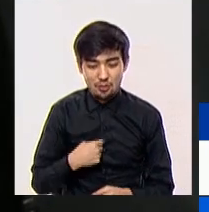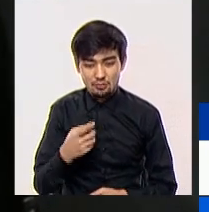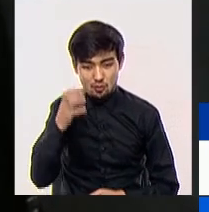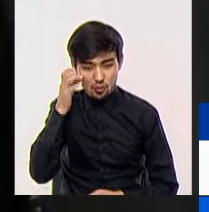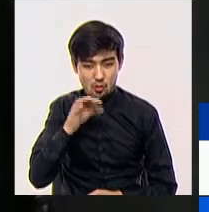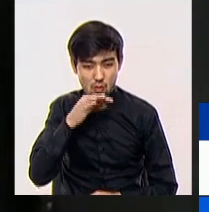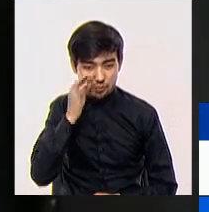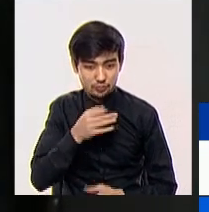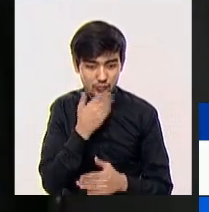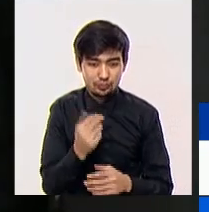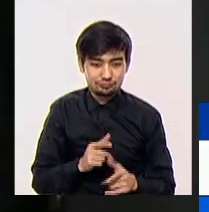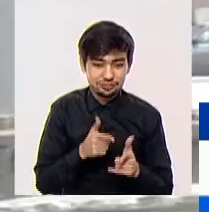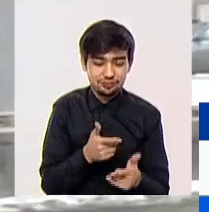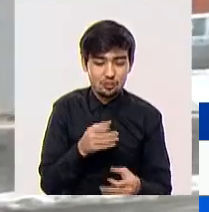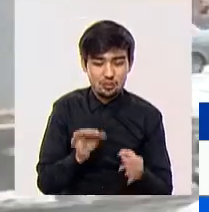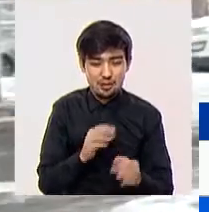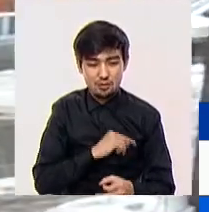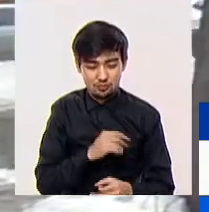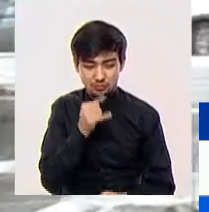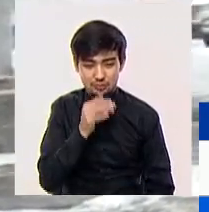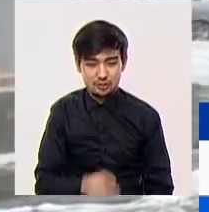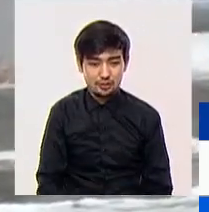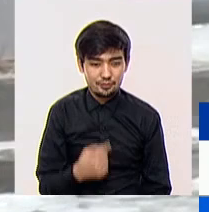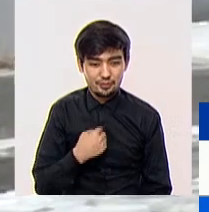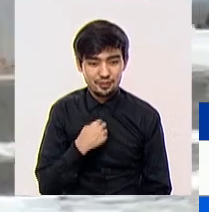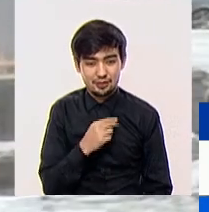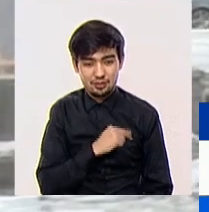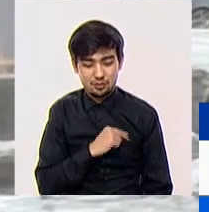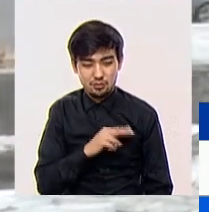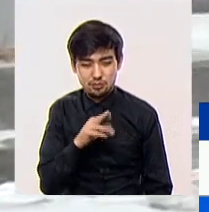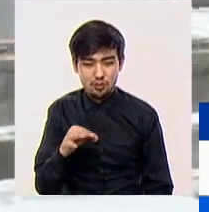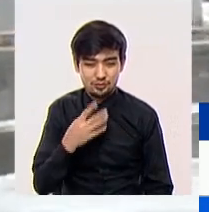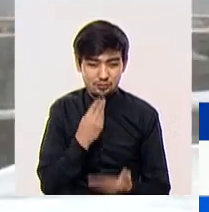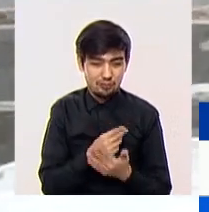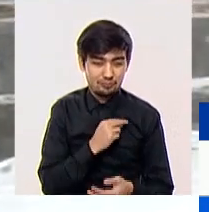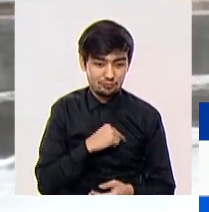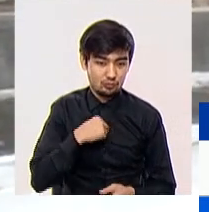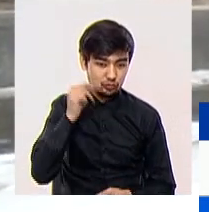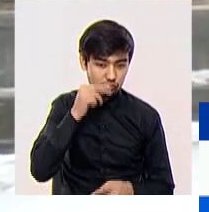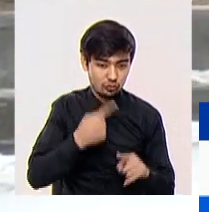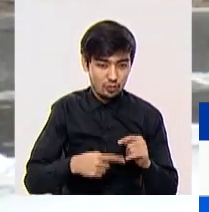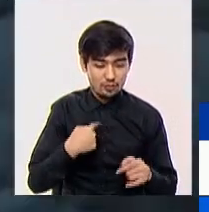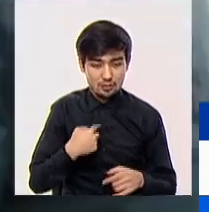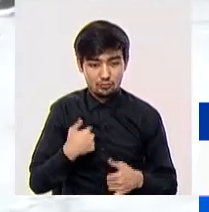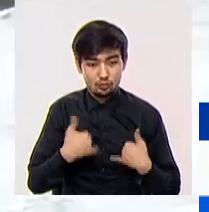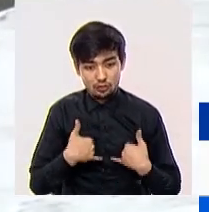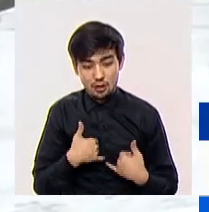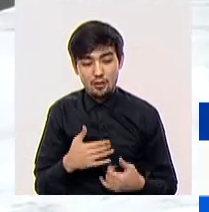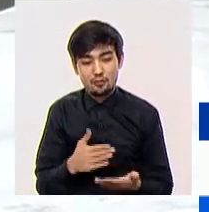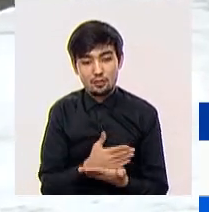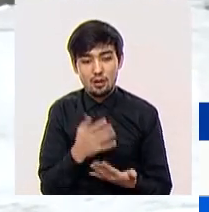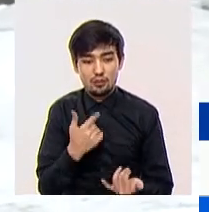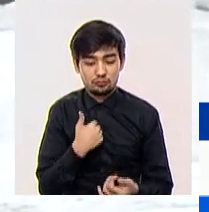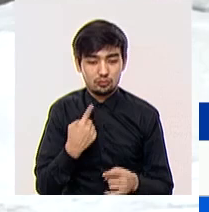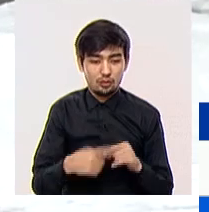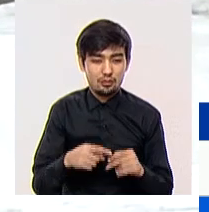может устроиться в нормальную клинику. Я работаю не по специальности, я вообще педагог. А потому что во